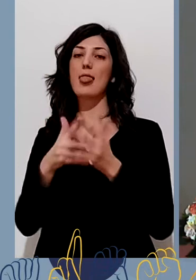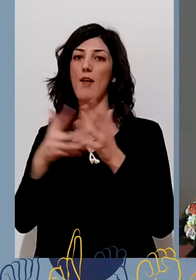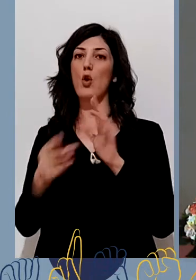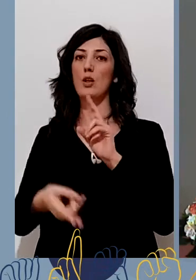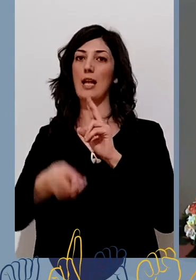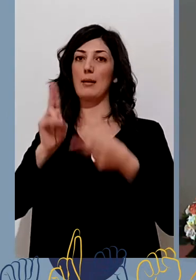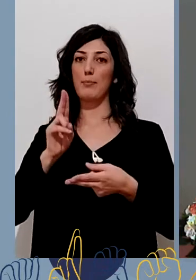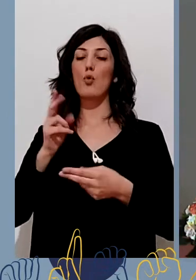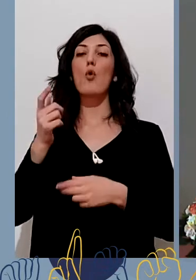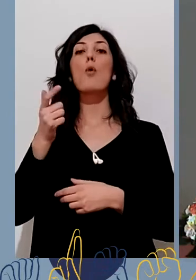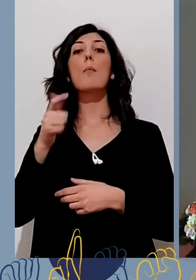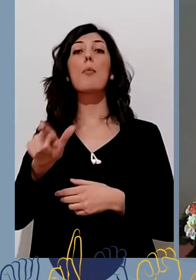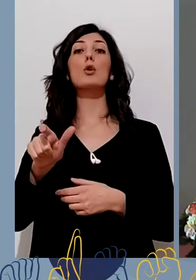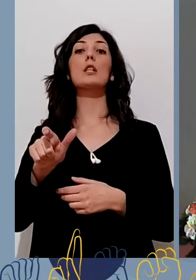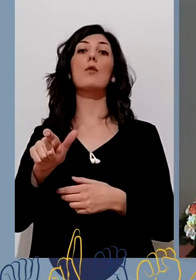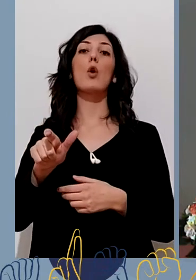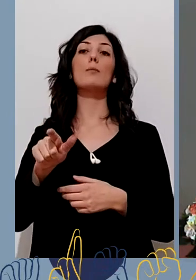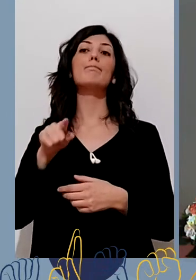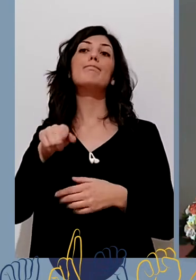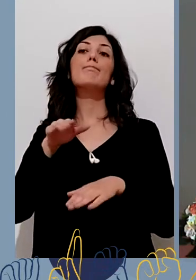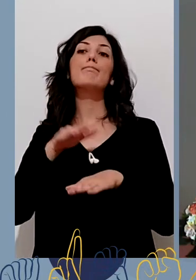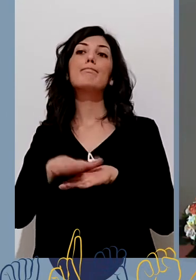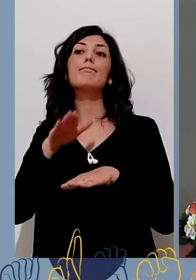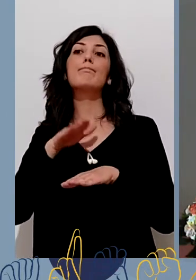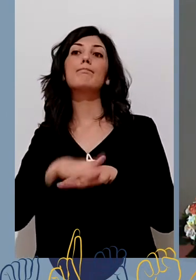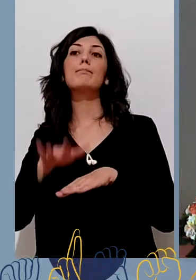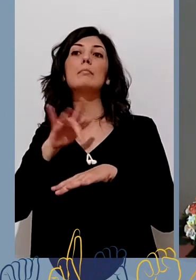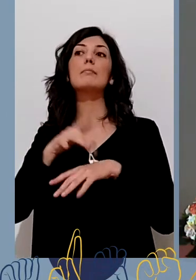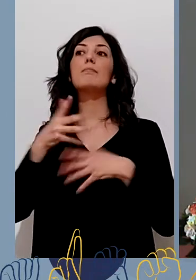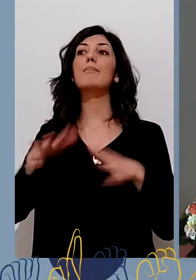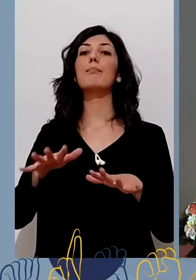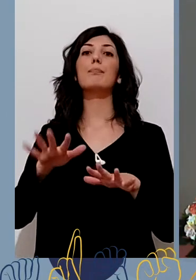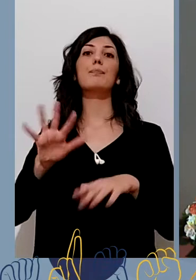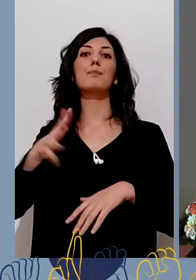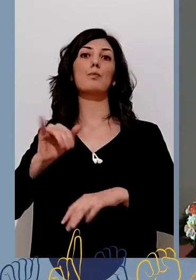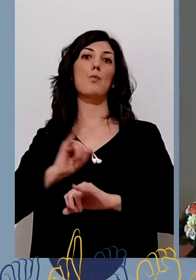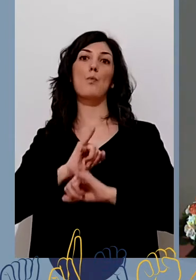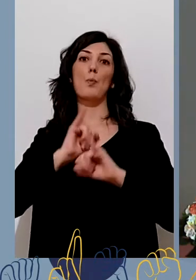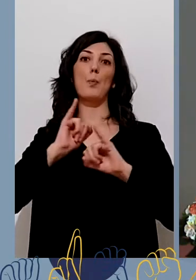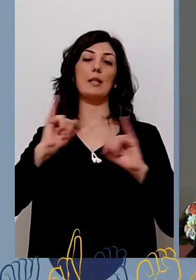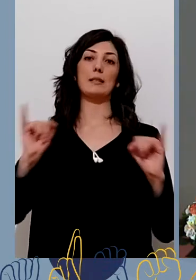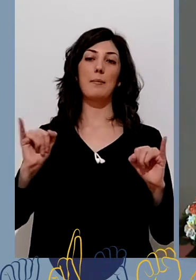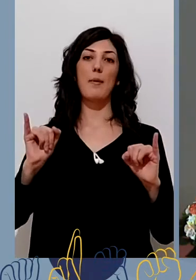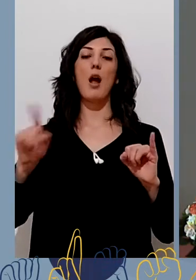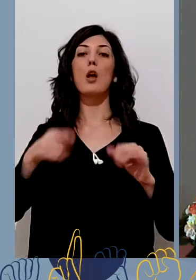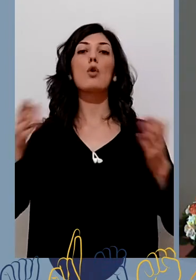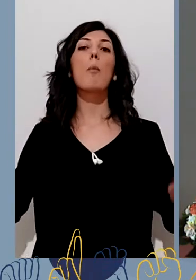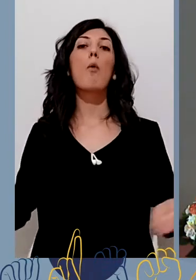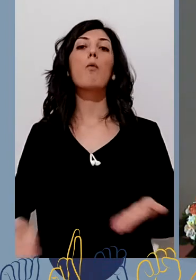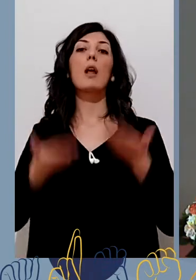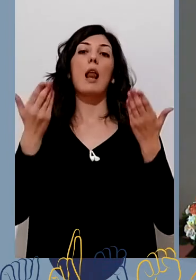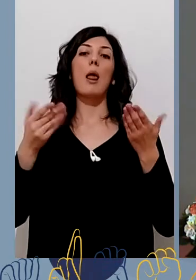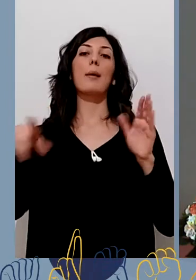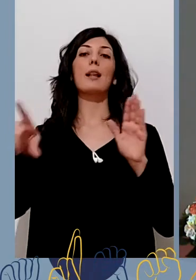stata vissuta fino a che finalmente non è arrivata una legge che la definisce